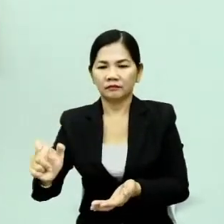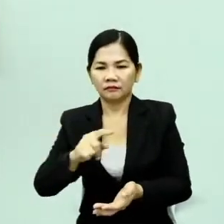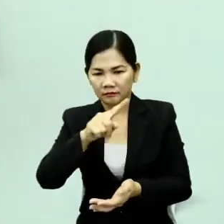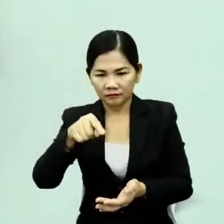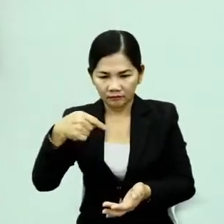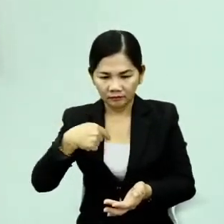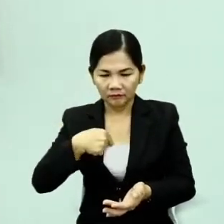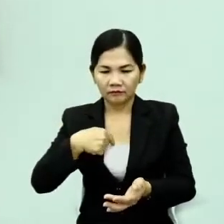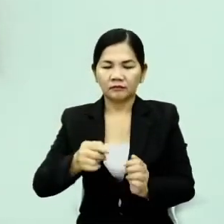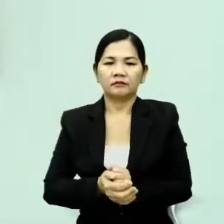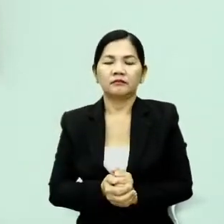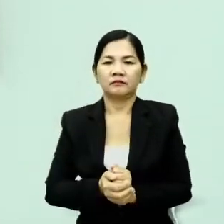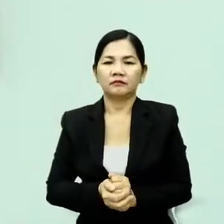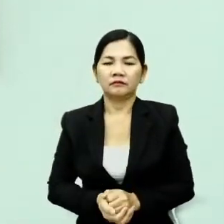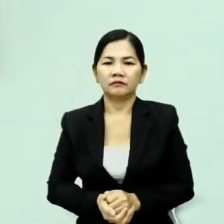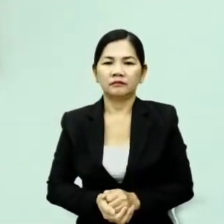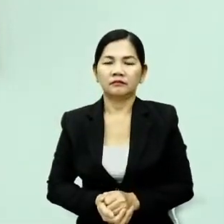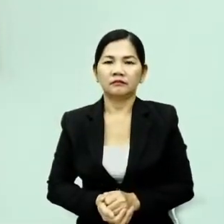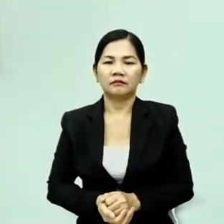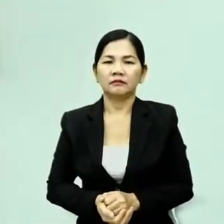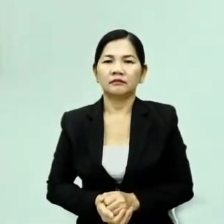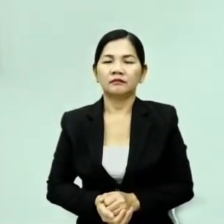chà con mơ mơ